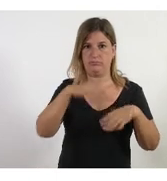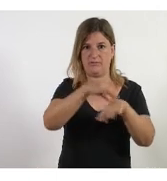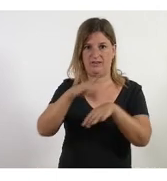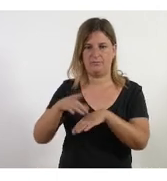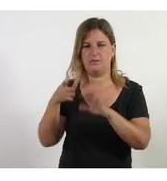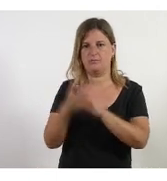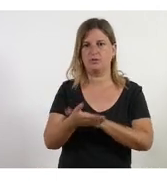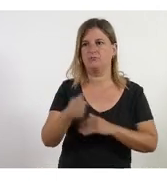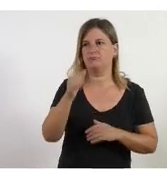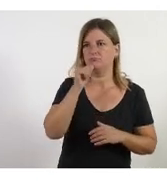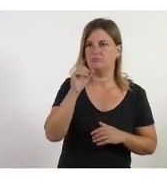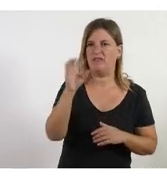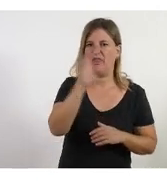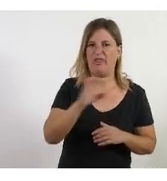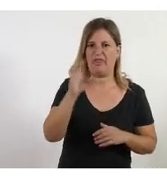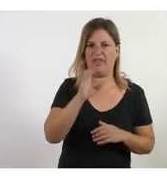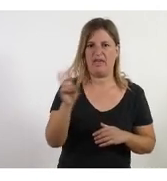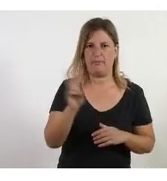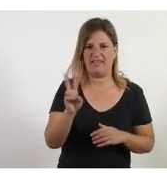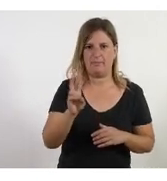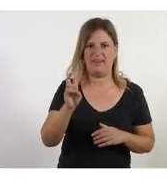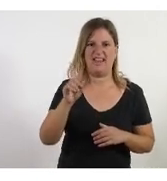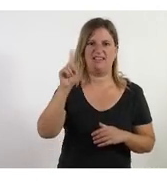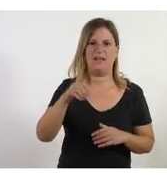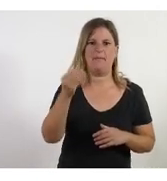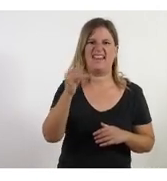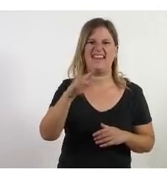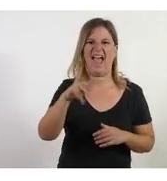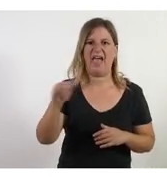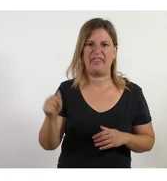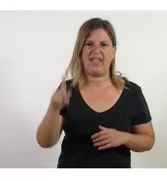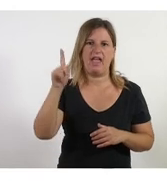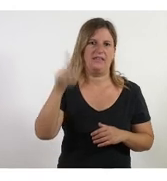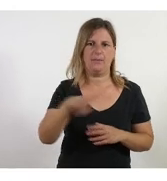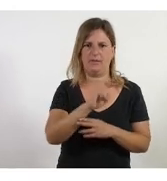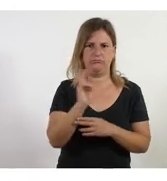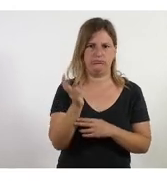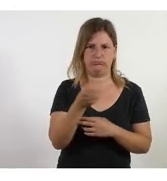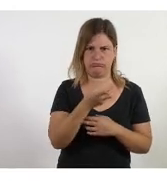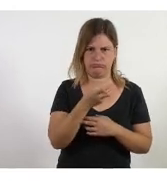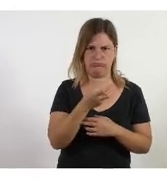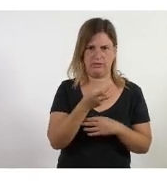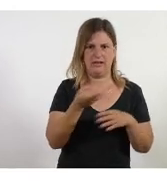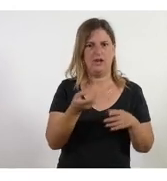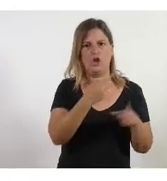C, 1.000 mg al dia, si pot ser, equinàcia, tantes altres coses que ens ajuden, eh?,